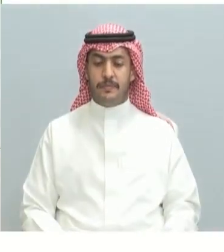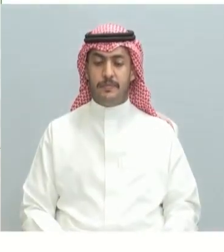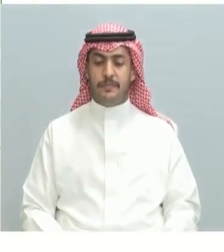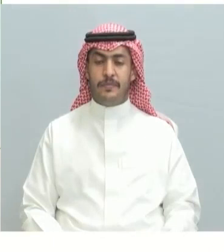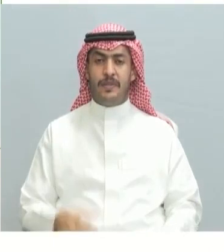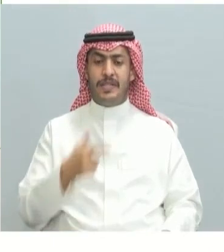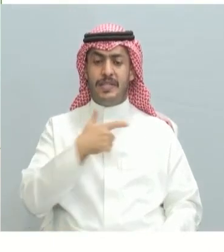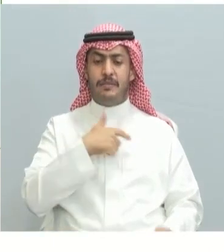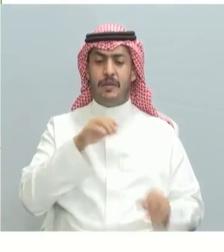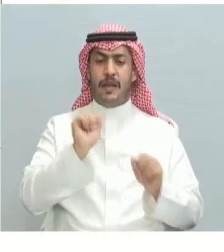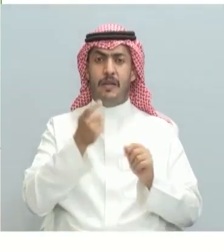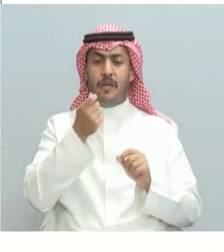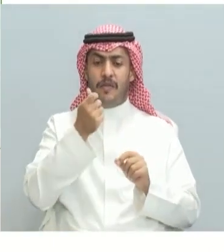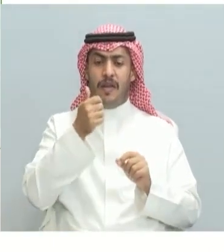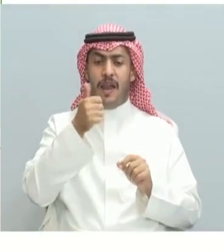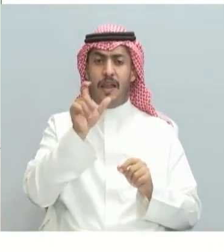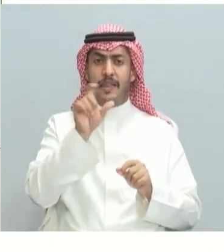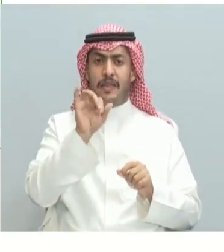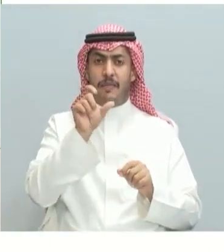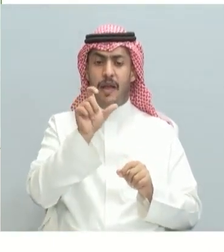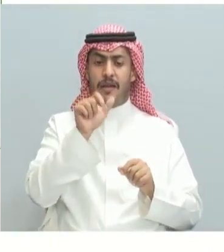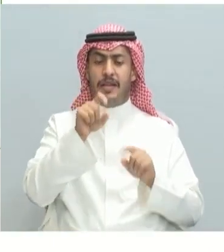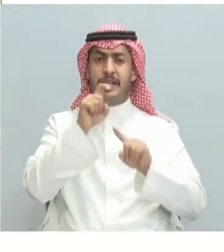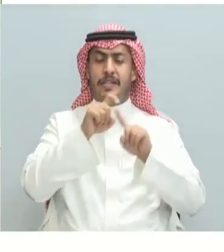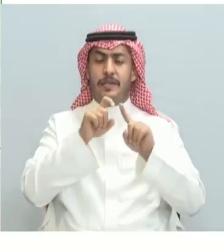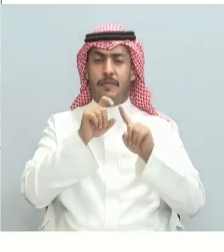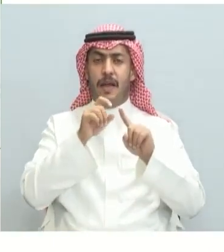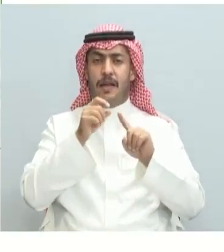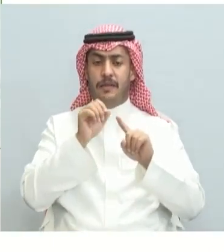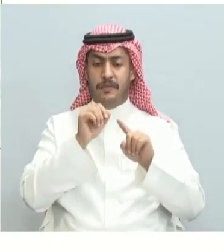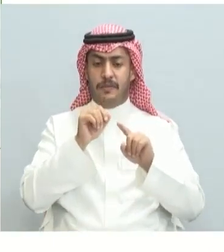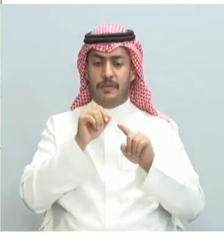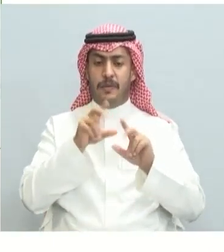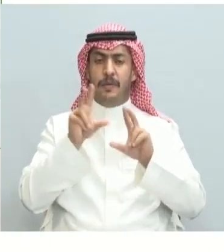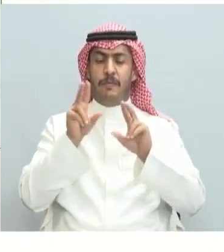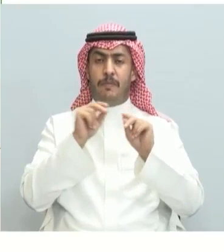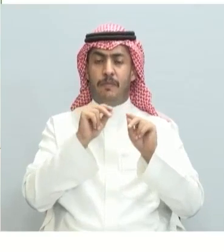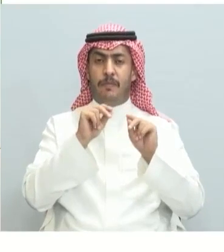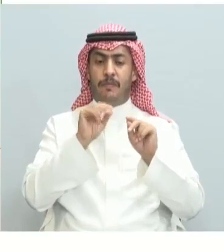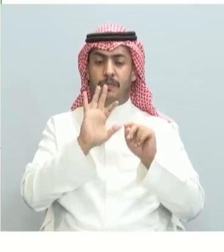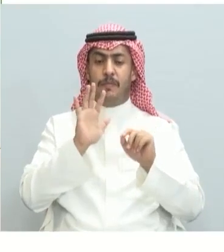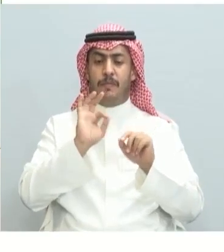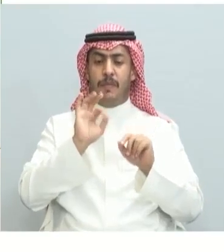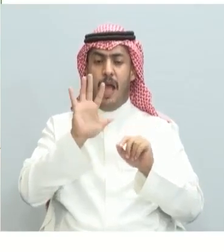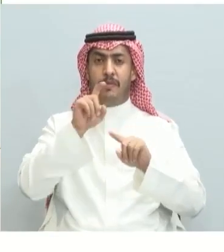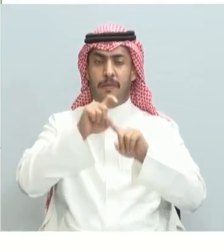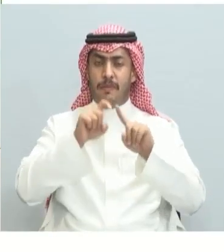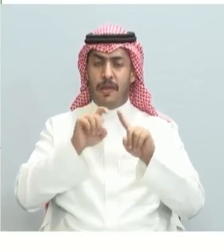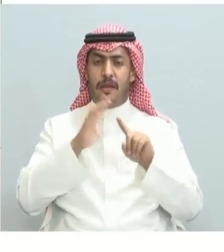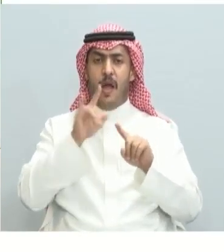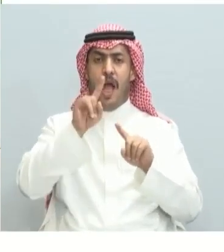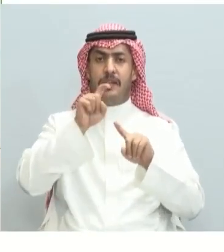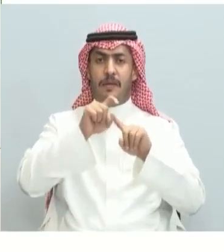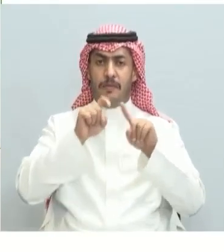اذا يعبر عن كلفه الائتمان عاده بنسبه مئويه على سبيل المثال ك 5 بال